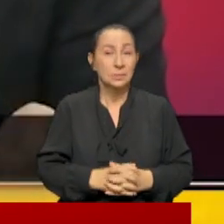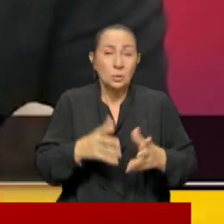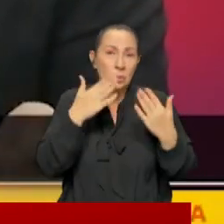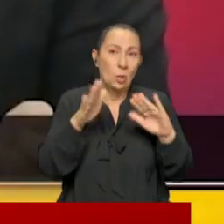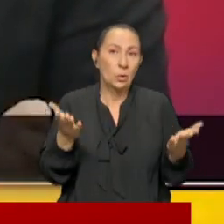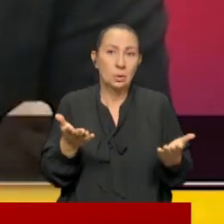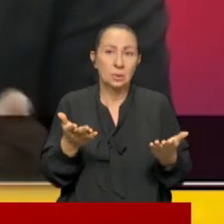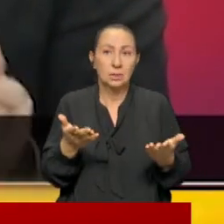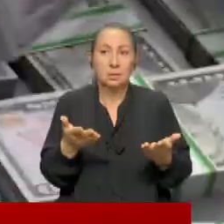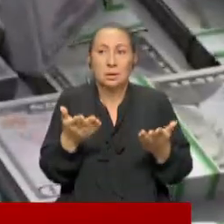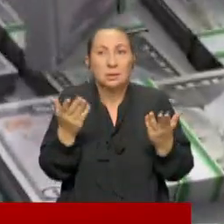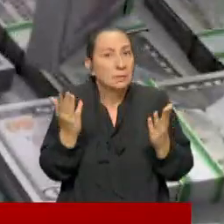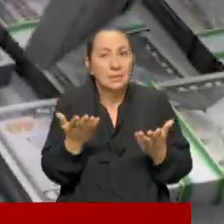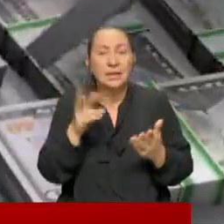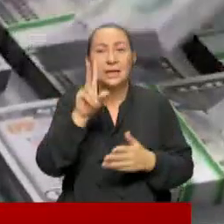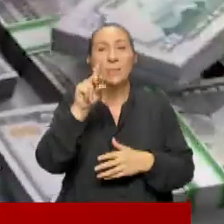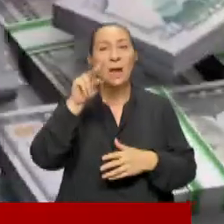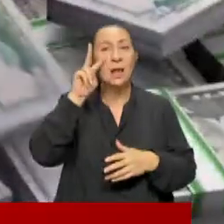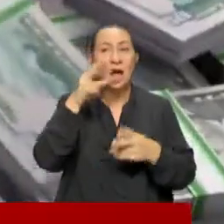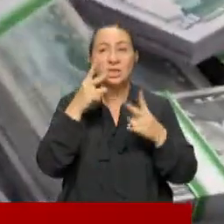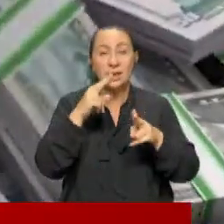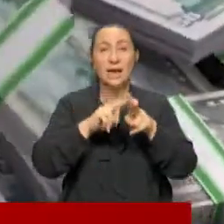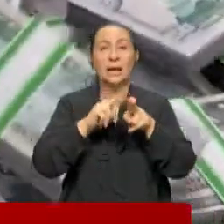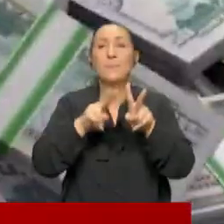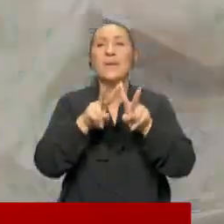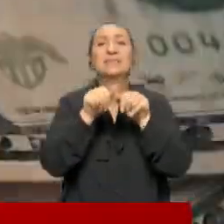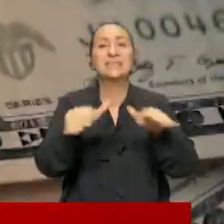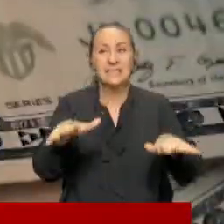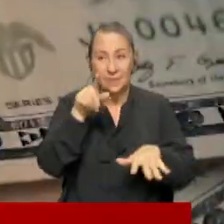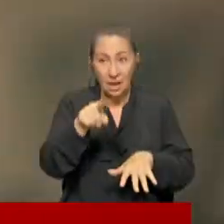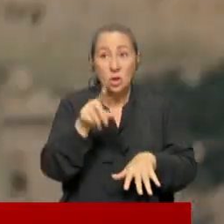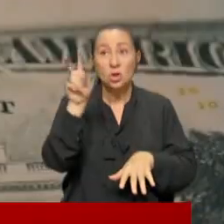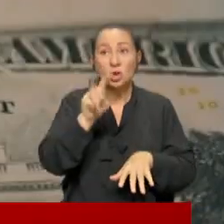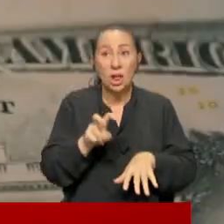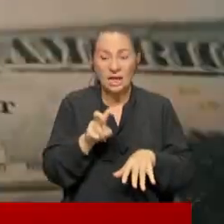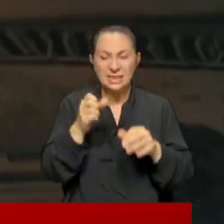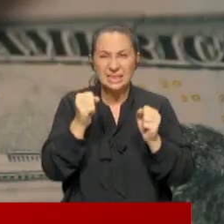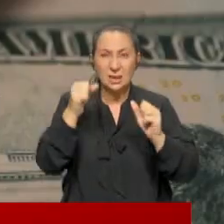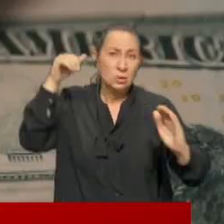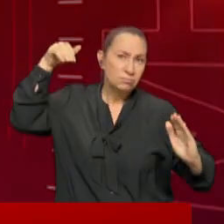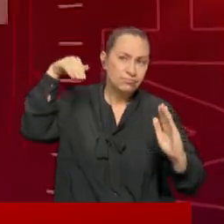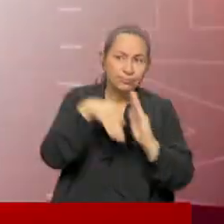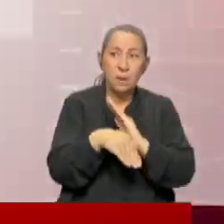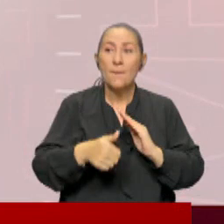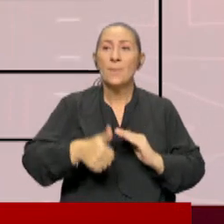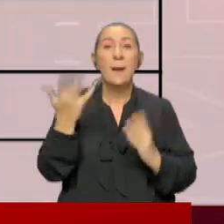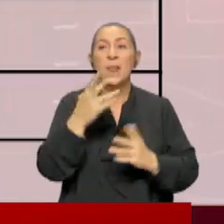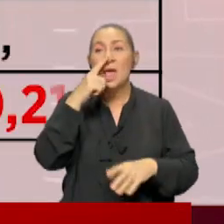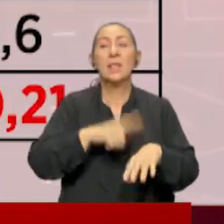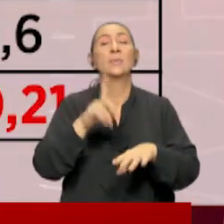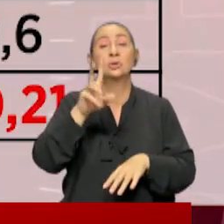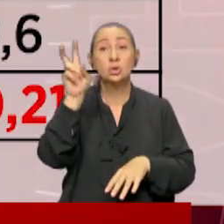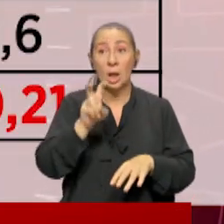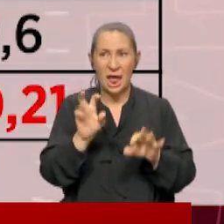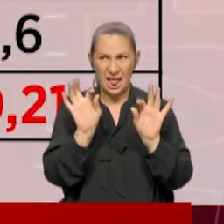Yok efendim. Lan nasıl? 21 Aralık'ta açıklanan kur korumalı mevduat sistemiyle dolardaki sert düşüşe bakan bile inanmamıştı.